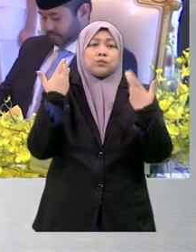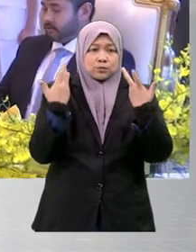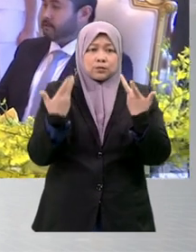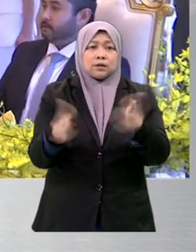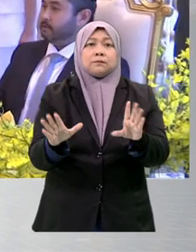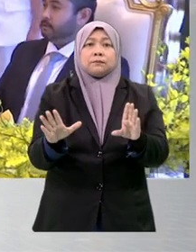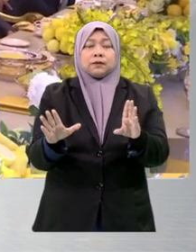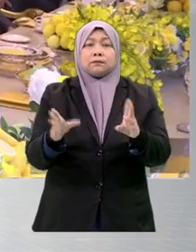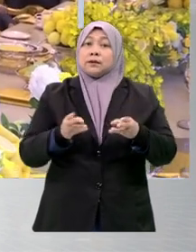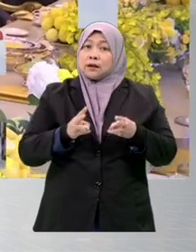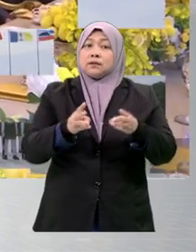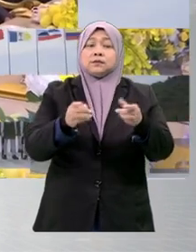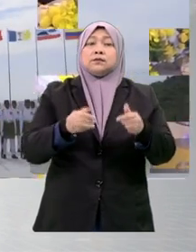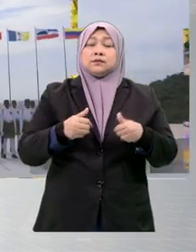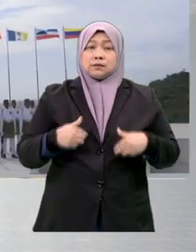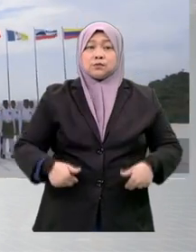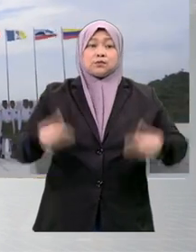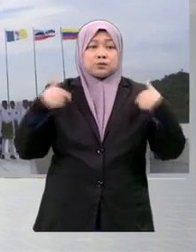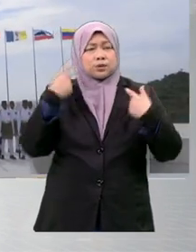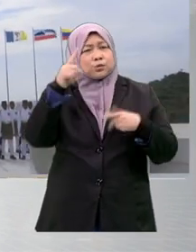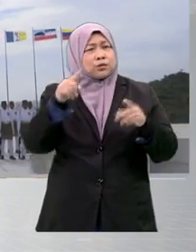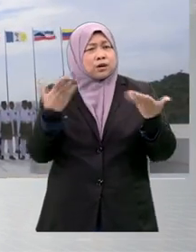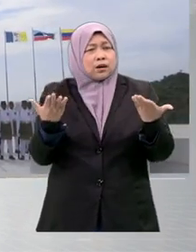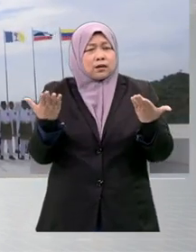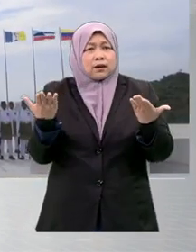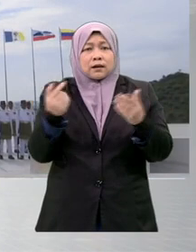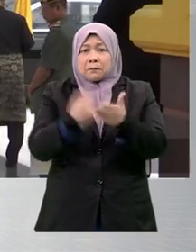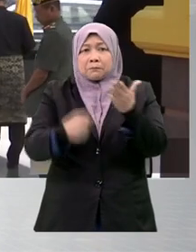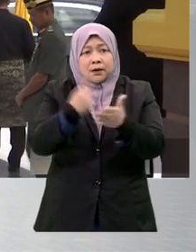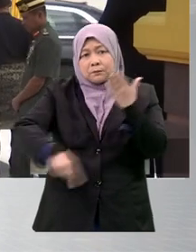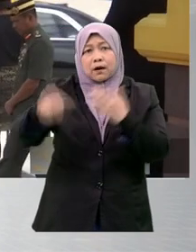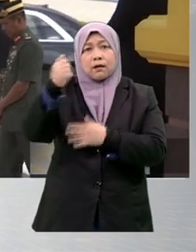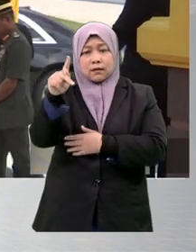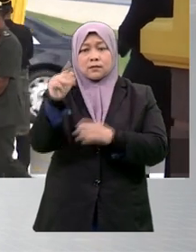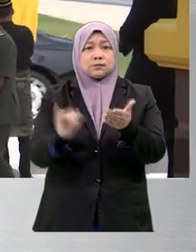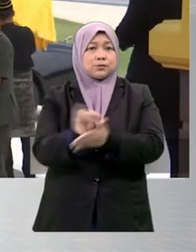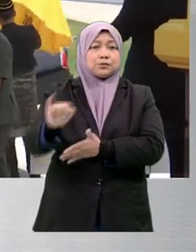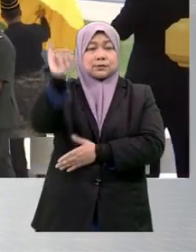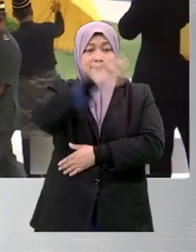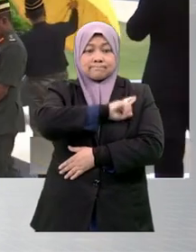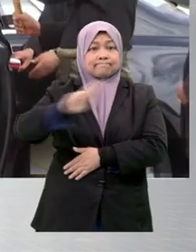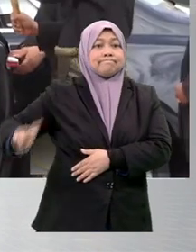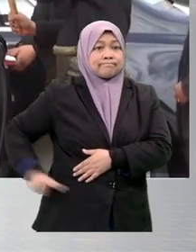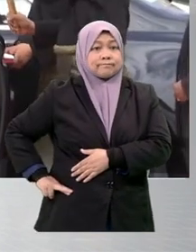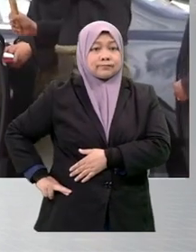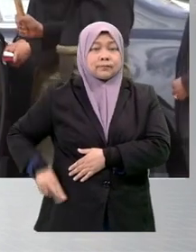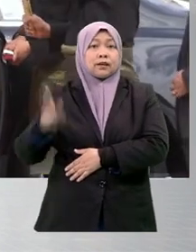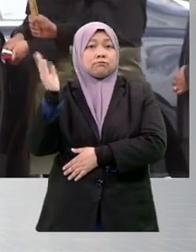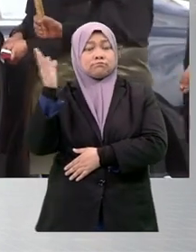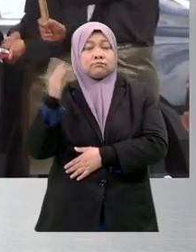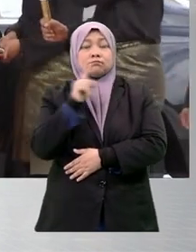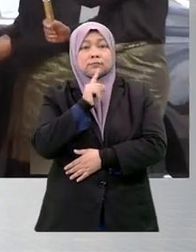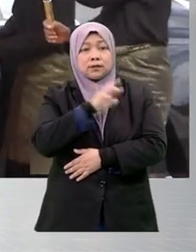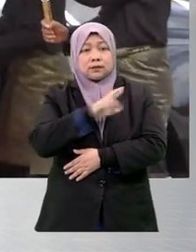memberikan kelangsungan kepada kedudukan institusi Majlis raja-raja atau conference of rulers